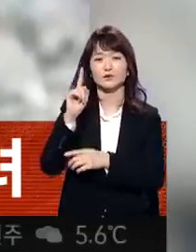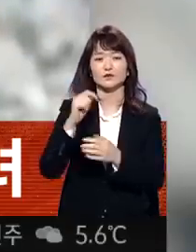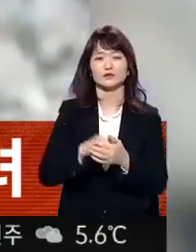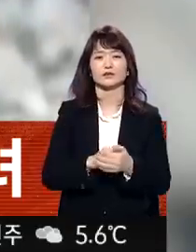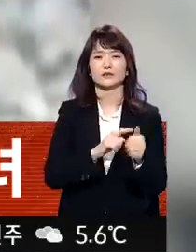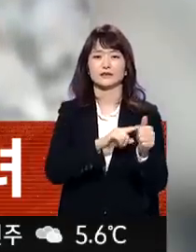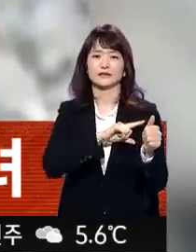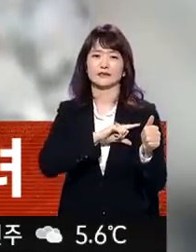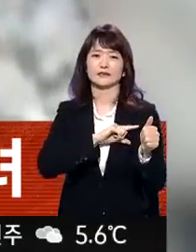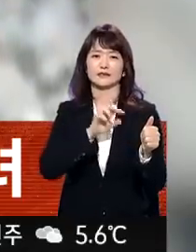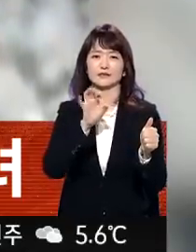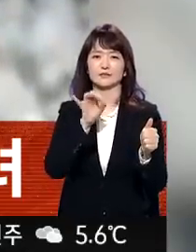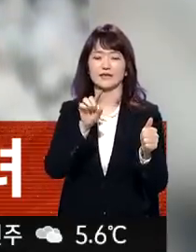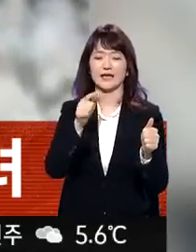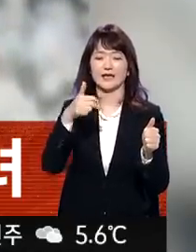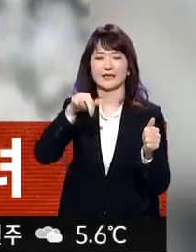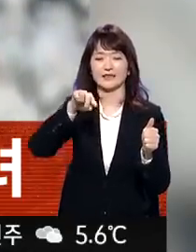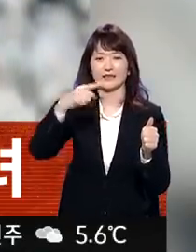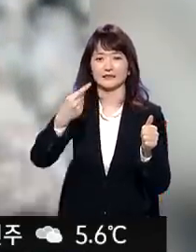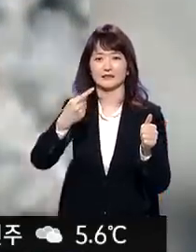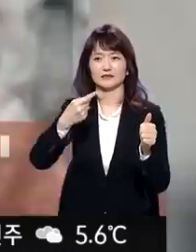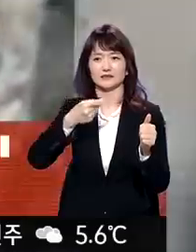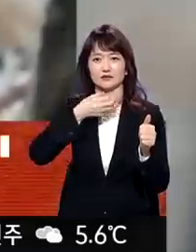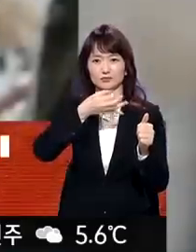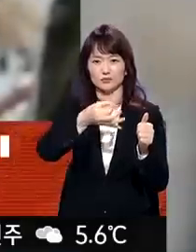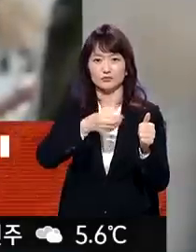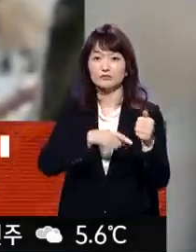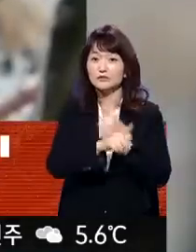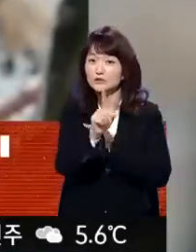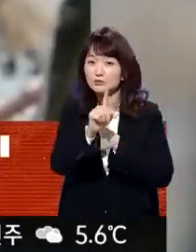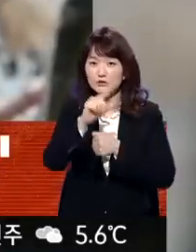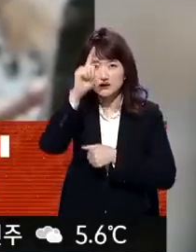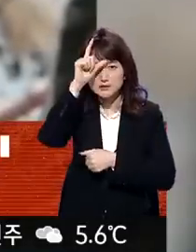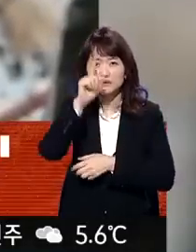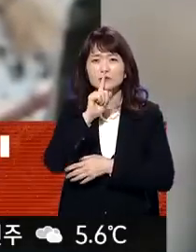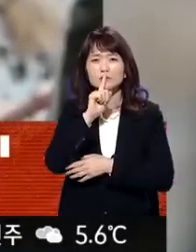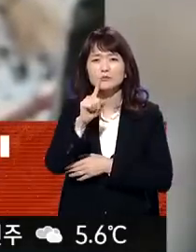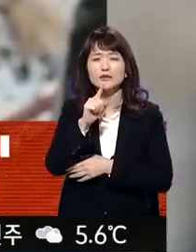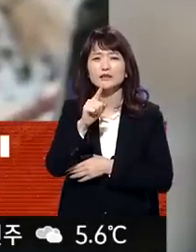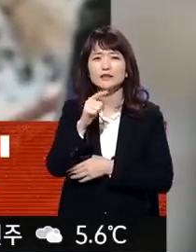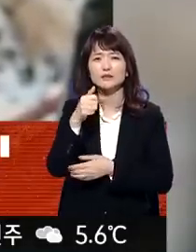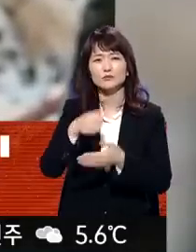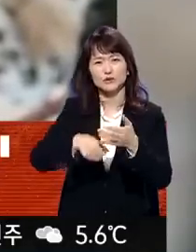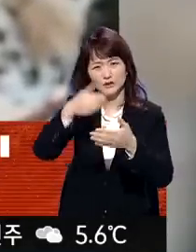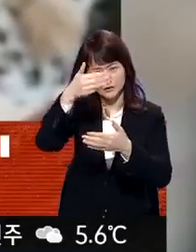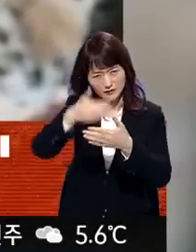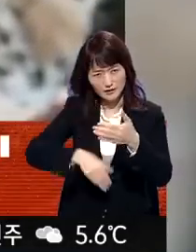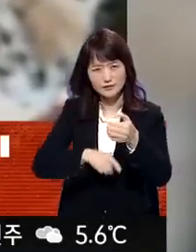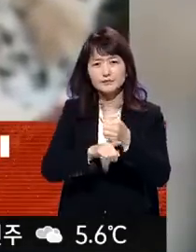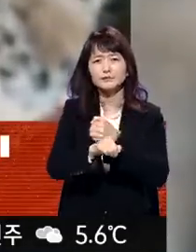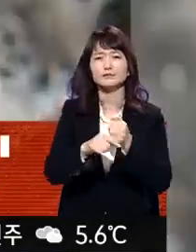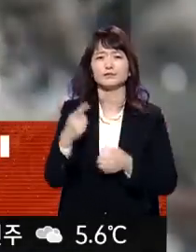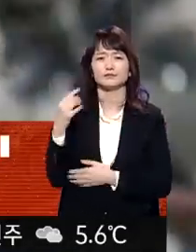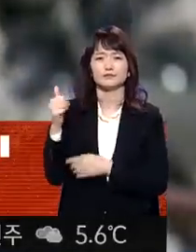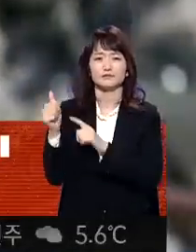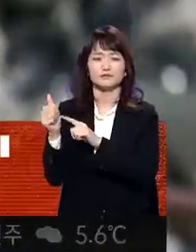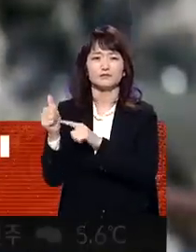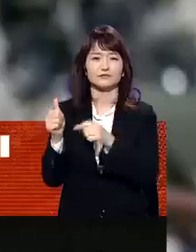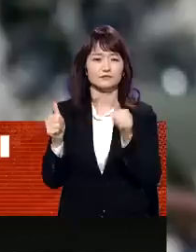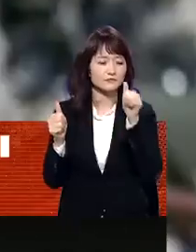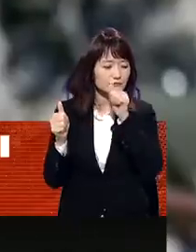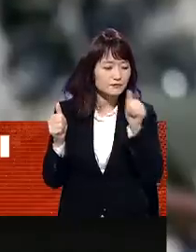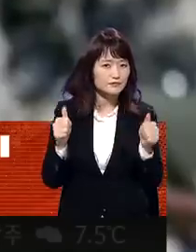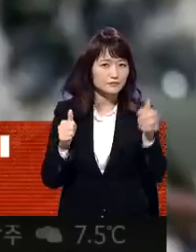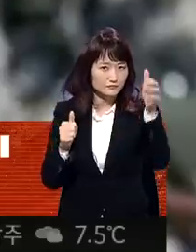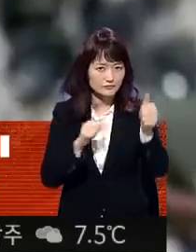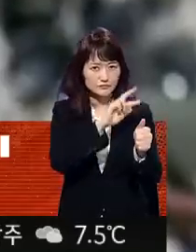삼고 엔카즈라는 이름도 지어줬다고 하네요. 무슨 뜻인데요? 튀르키예어로 잔해라는 뜻이라고 합니다. 소방관은 이 고양이의